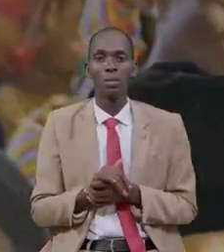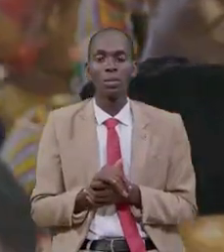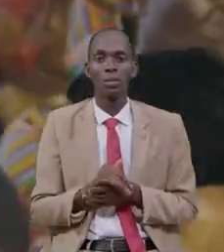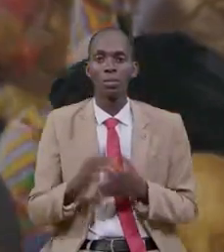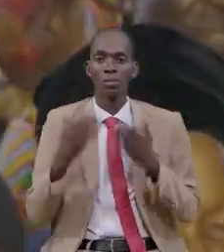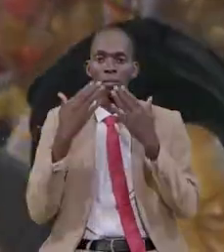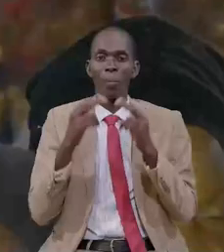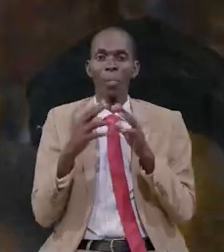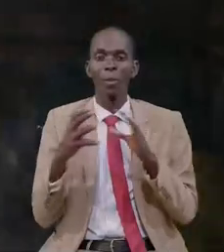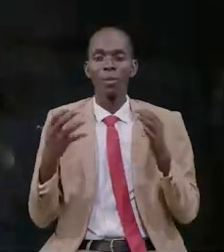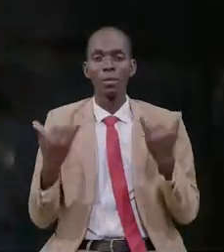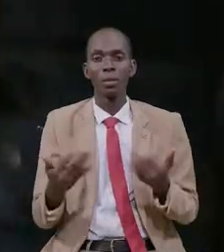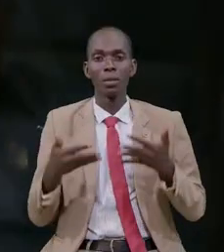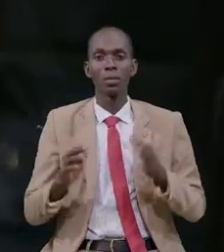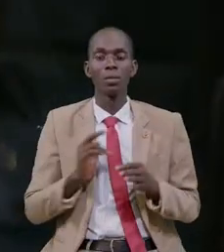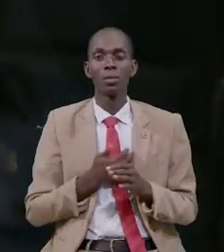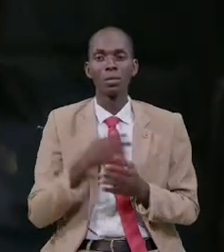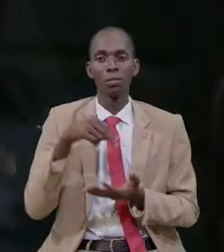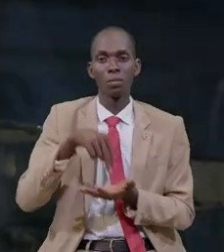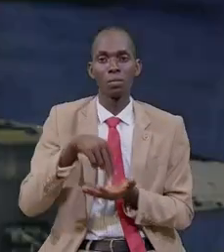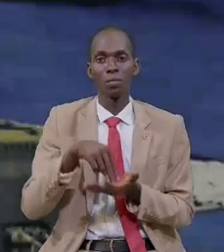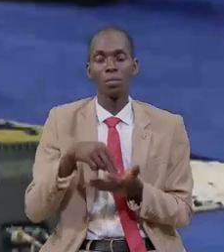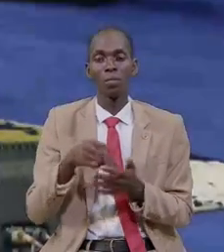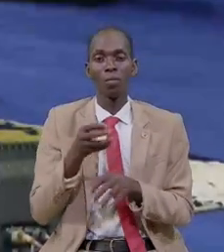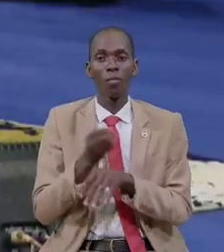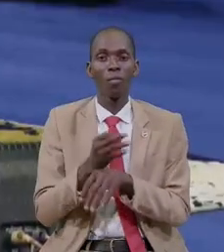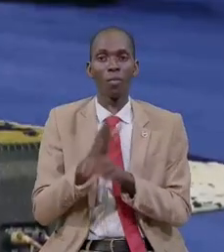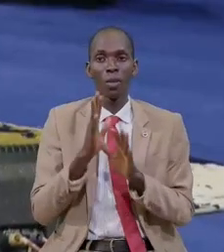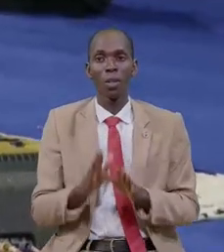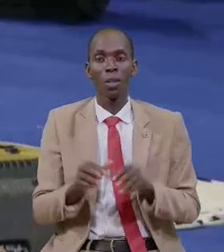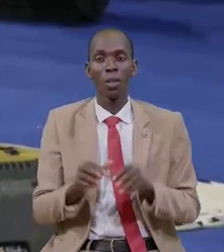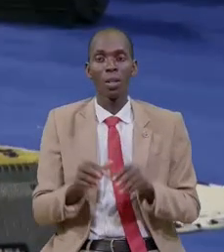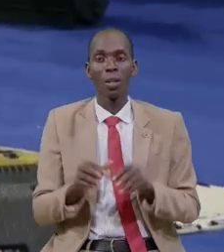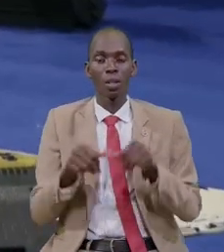Nous allons maintenant tous nous lever sur nos pieds, chers conseillers.